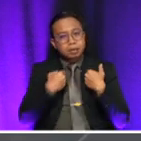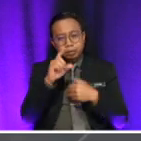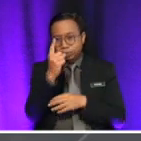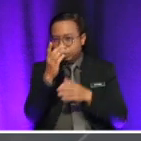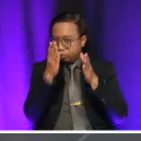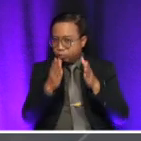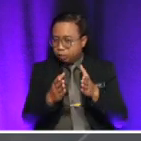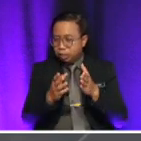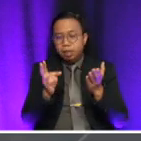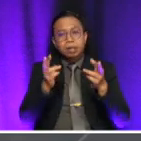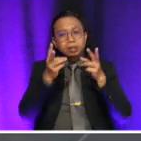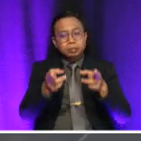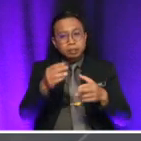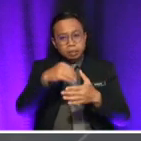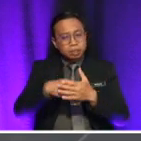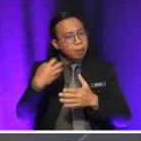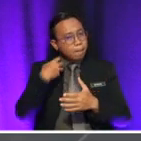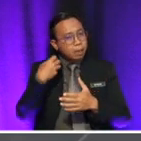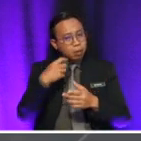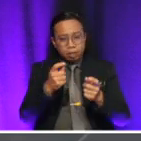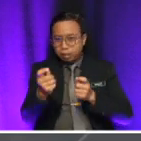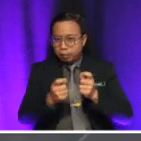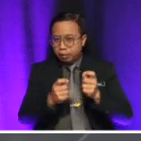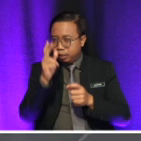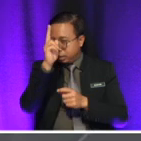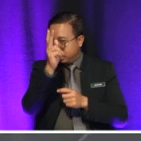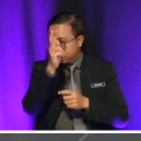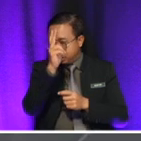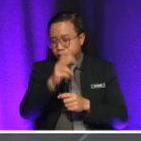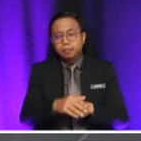resmi dalam keadaannya pegawai pencak silat